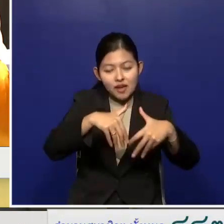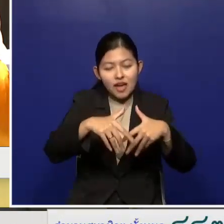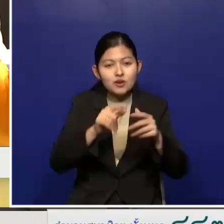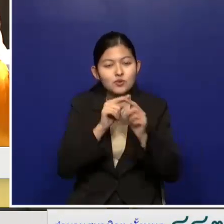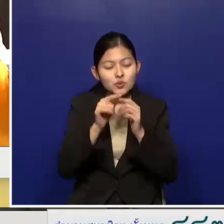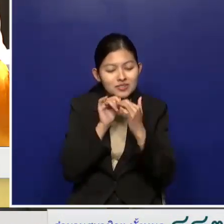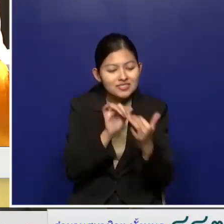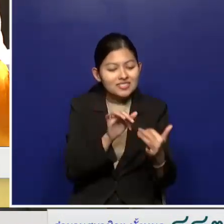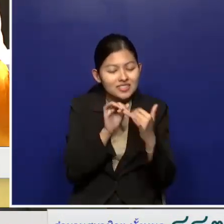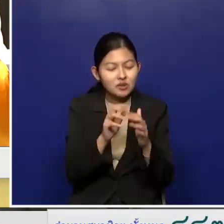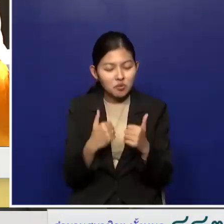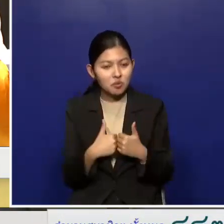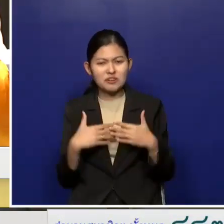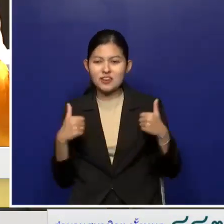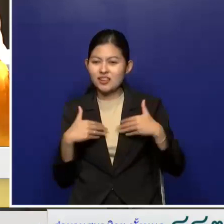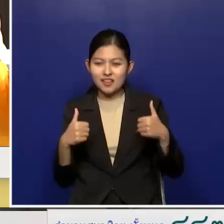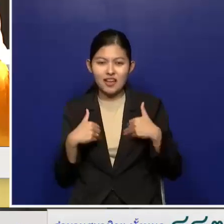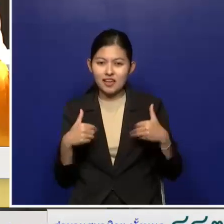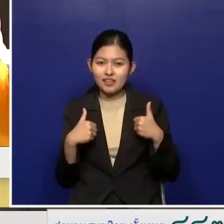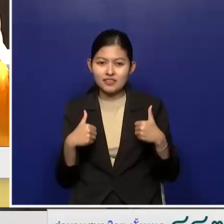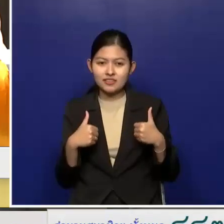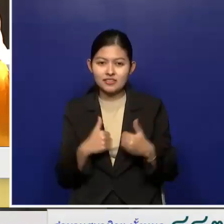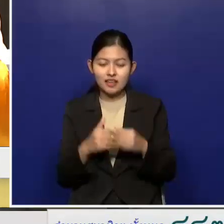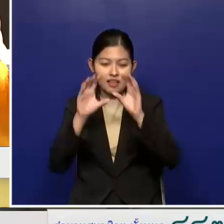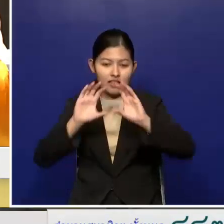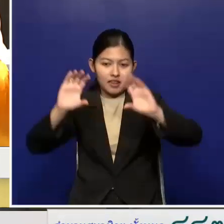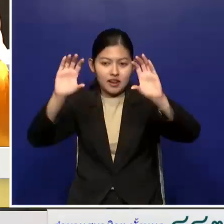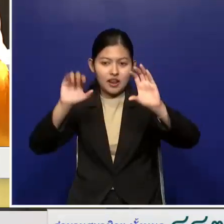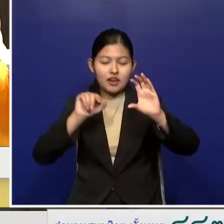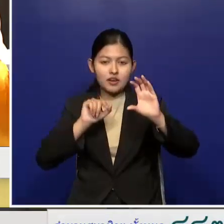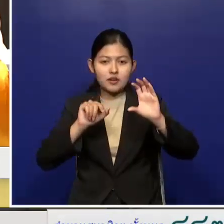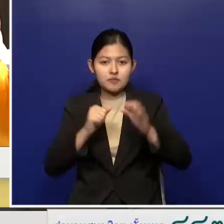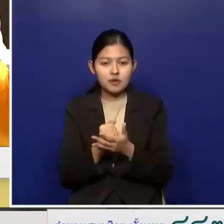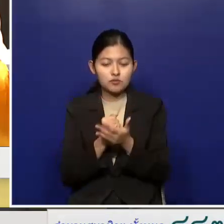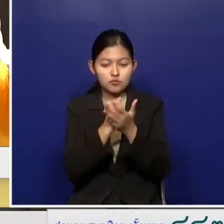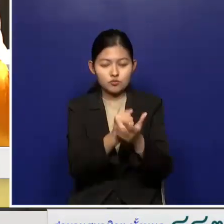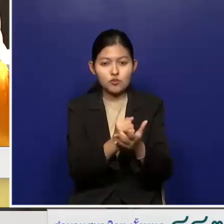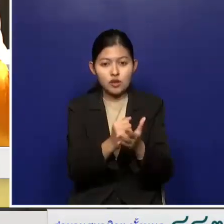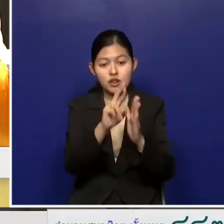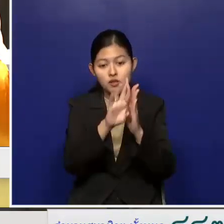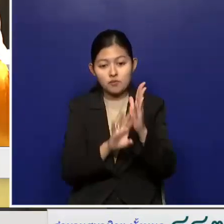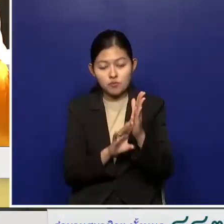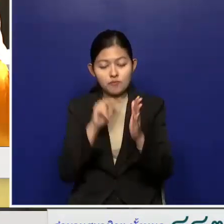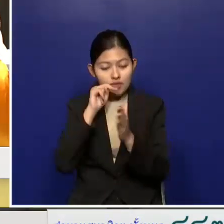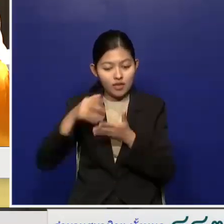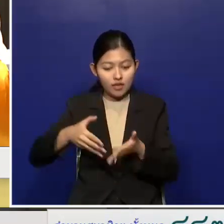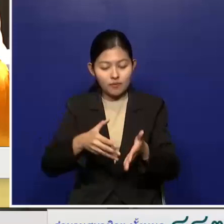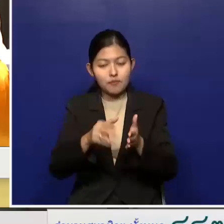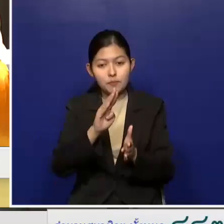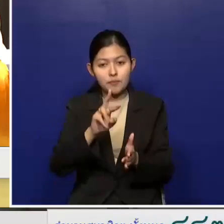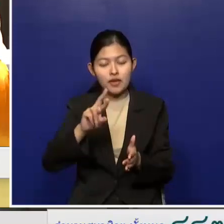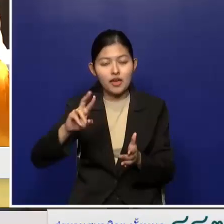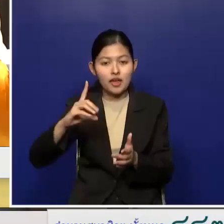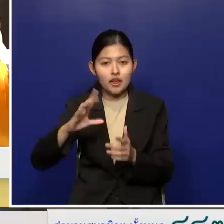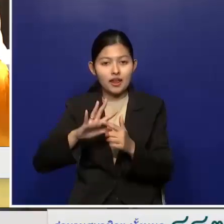ขาดีใจมากนะคะที่รัฐเนี่ยมาทำระบบน้ำบาดาลให้เขาบอกว่า